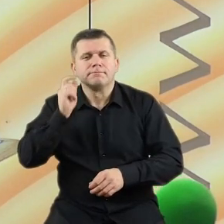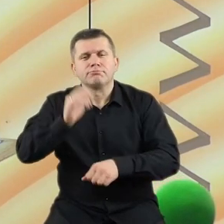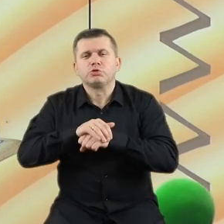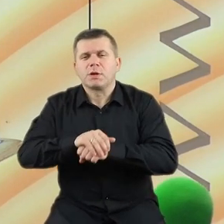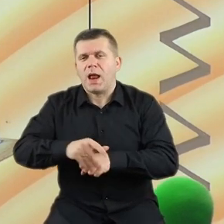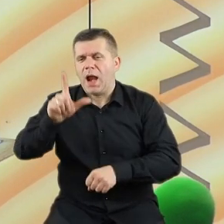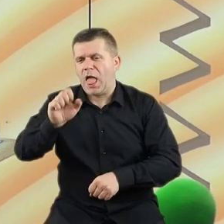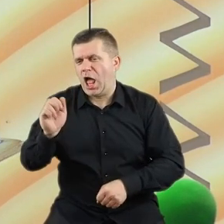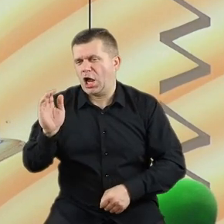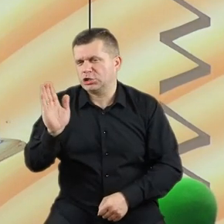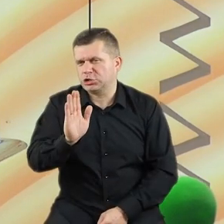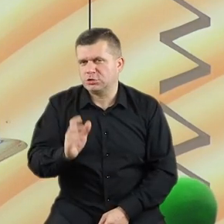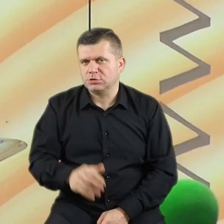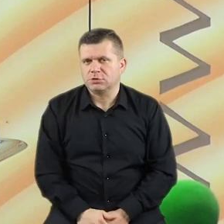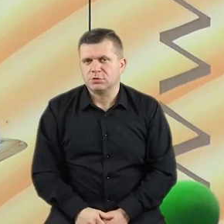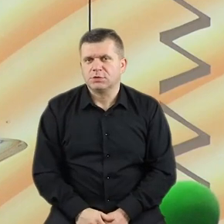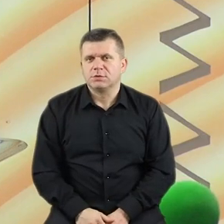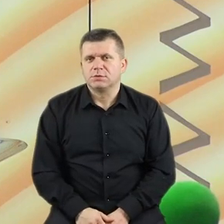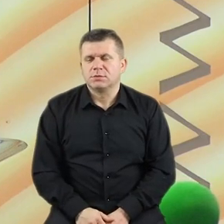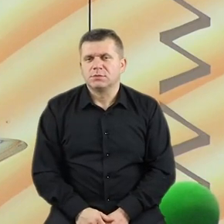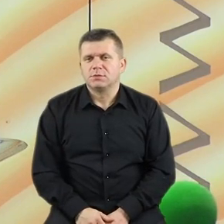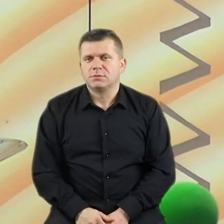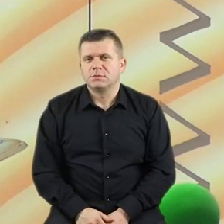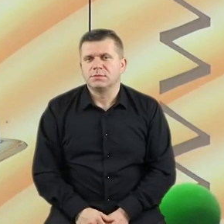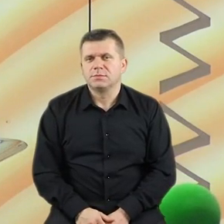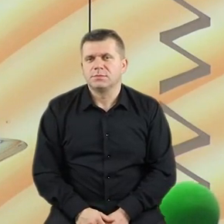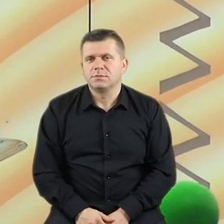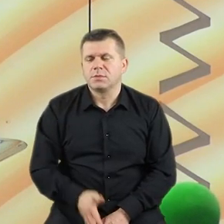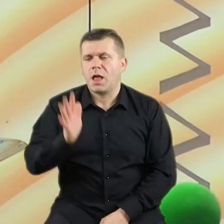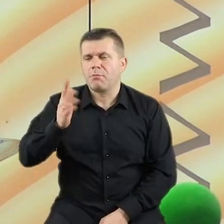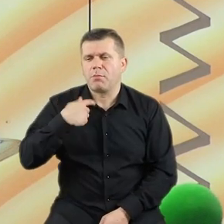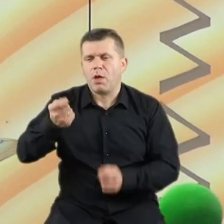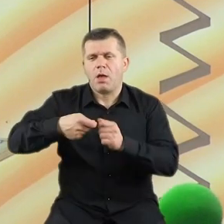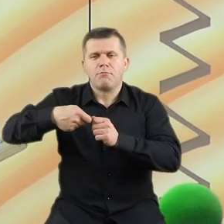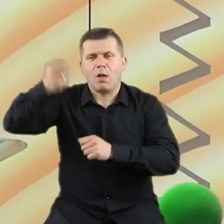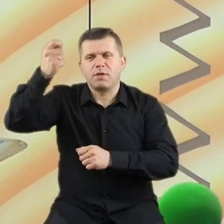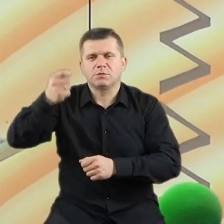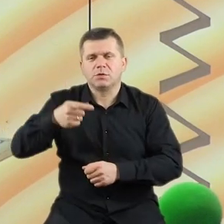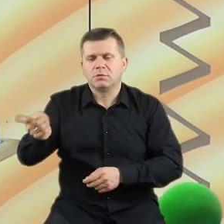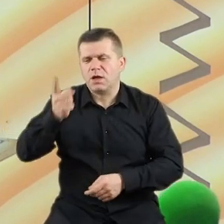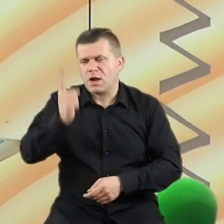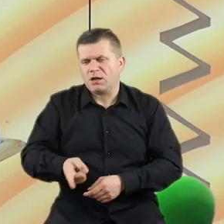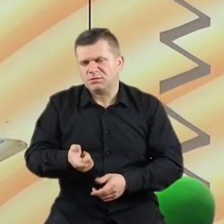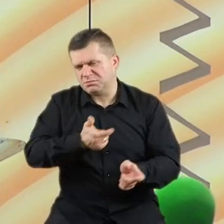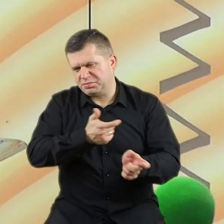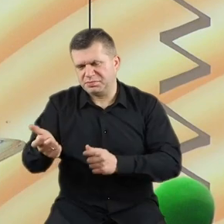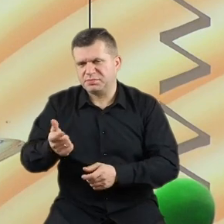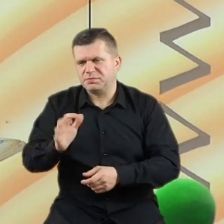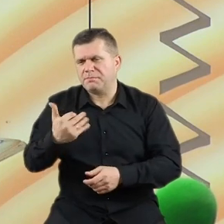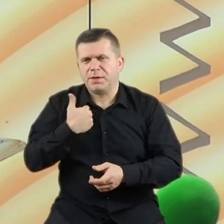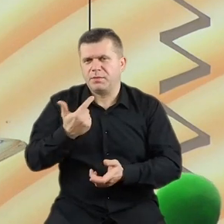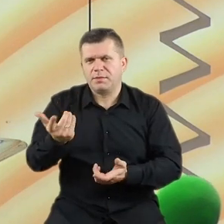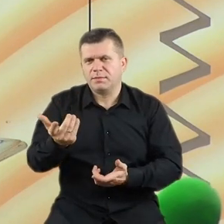Lasza, który zresztą potem został powieszony na rozkaz Hitlera, czy to rozstrzelany za